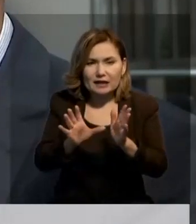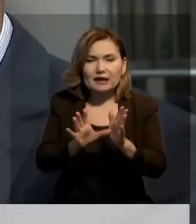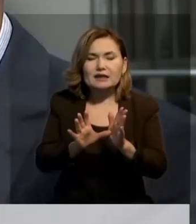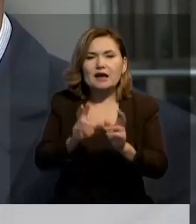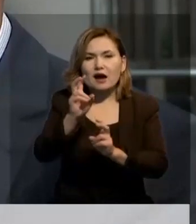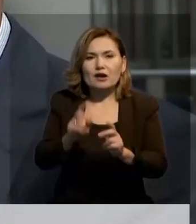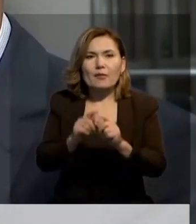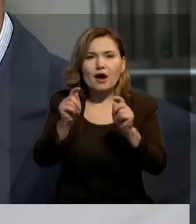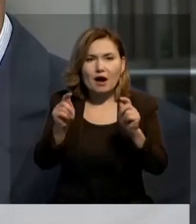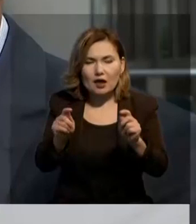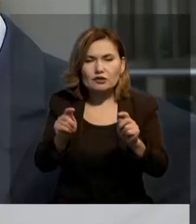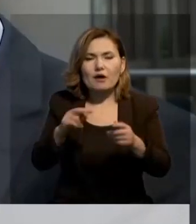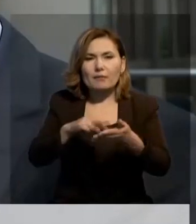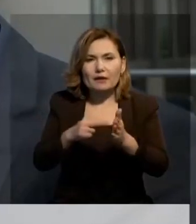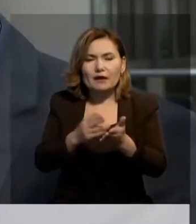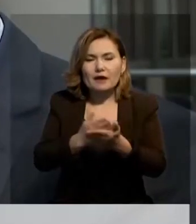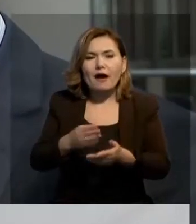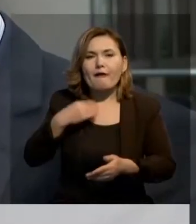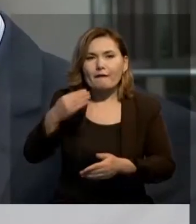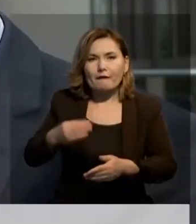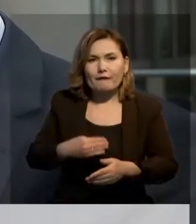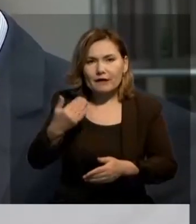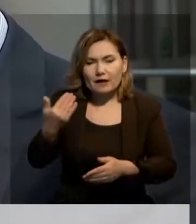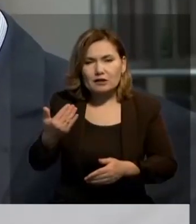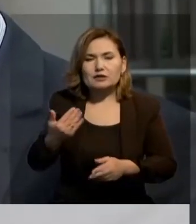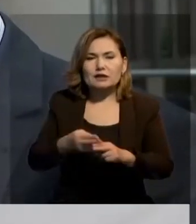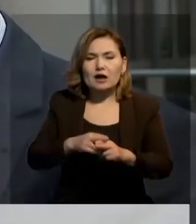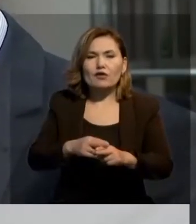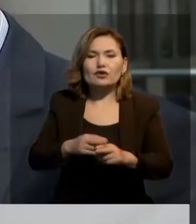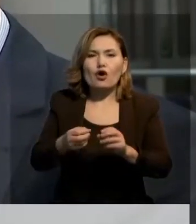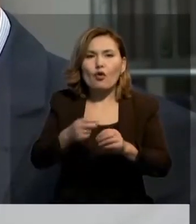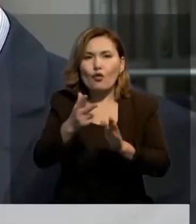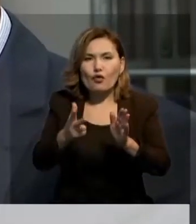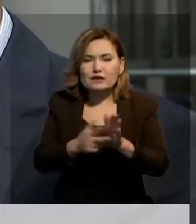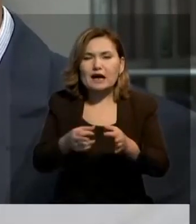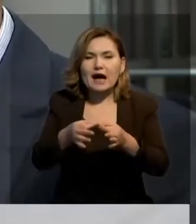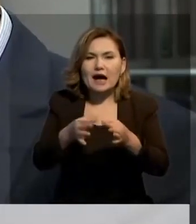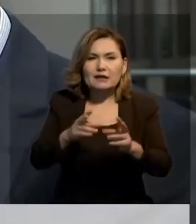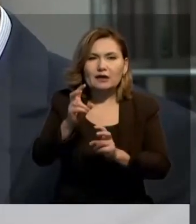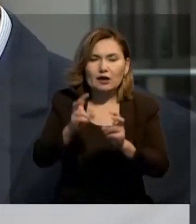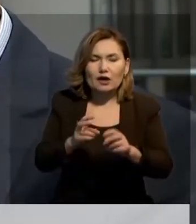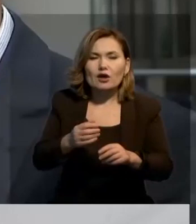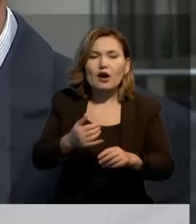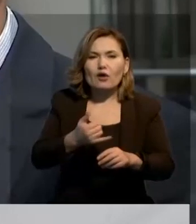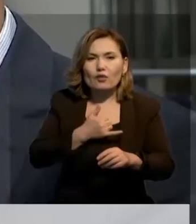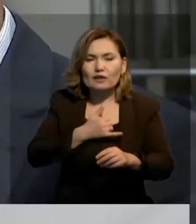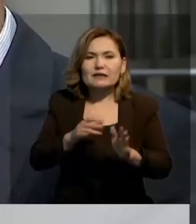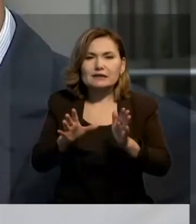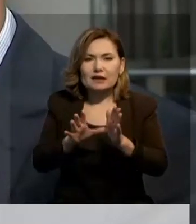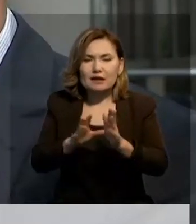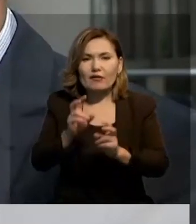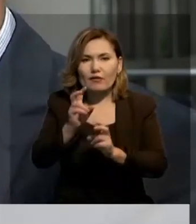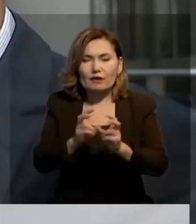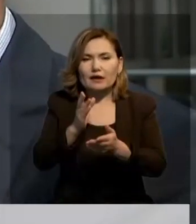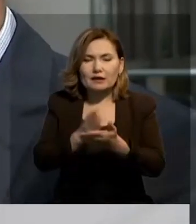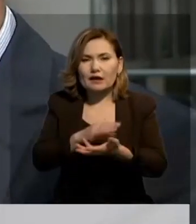Бұдан қорықпау керек. Мен французбын. Біздің елде 19 атом электр станциясы, 28 ядерлық реактор бар. Біз осы станциялардың жанында